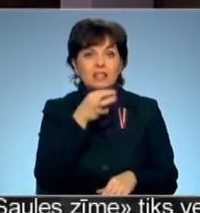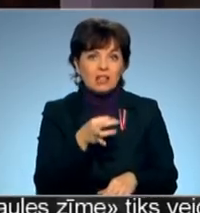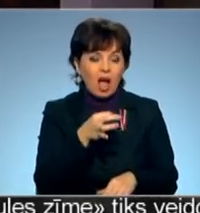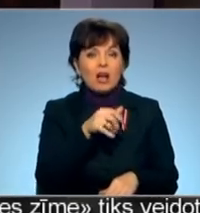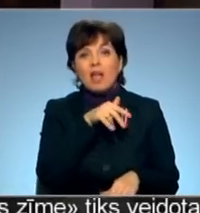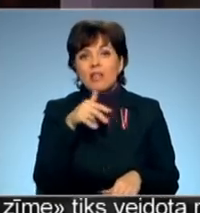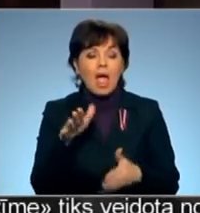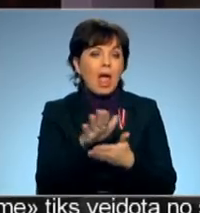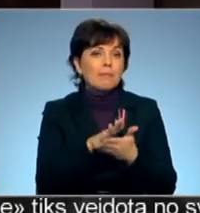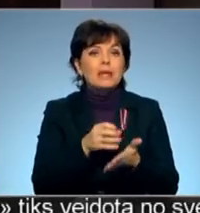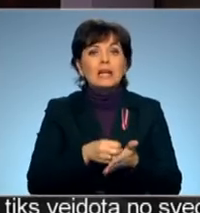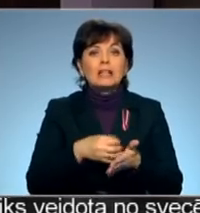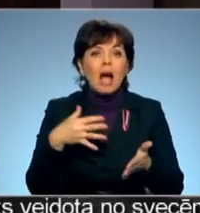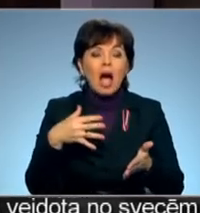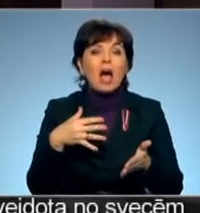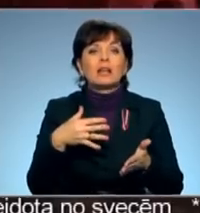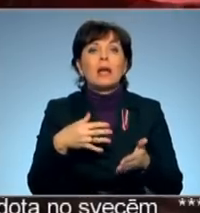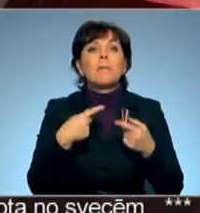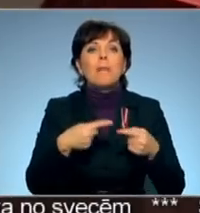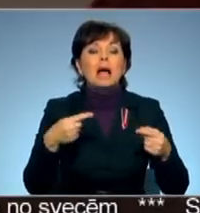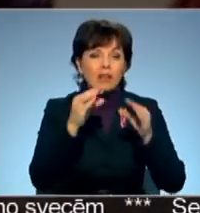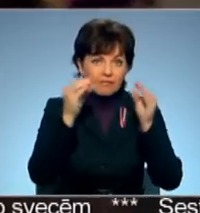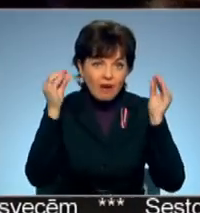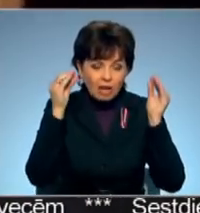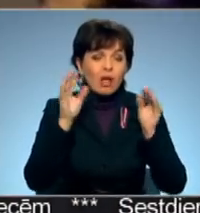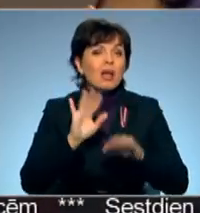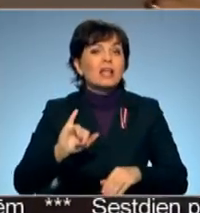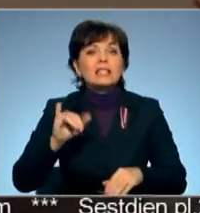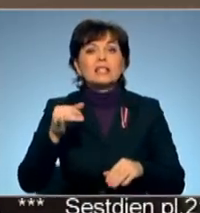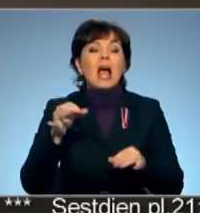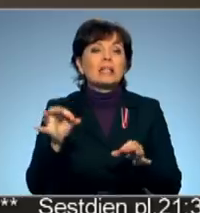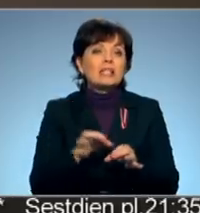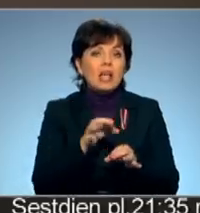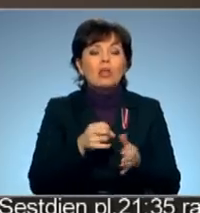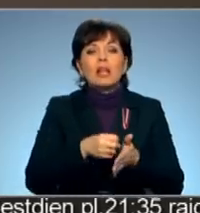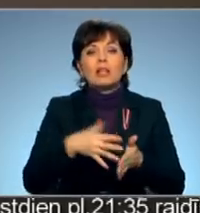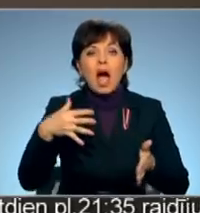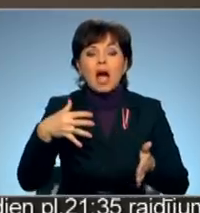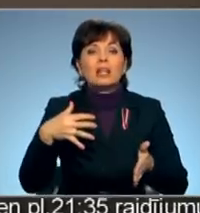dārgu materiālu, no kā vainagus darināt. Ne zelta diegu, ne dārgakmeņu, ne